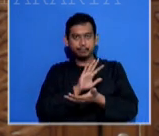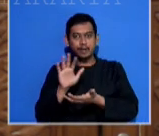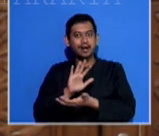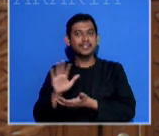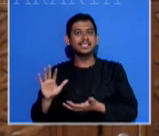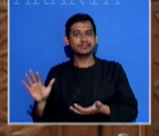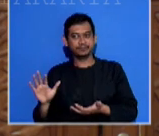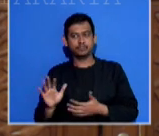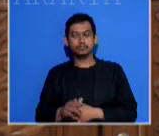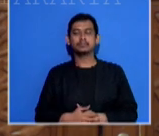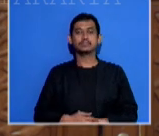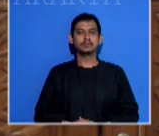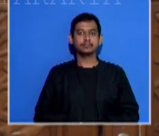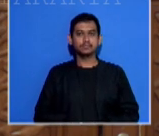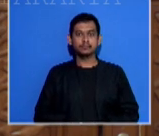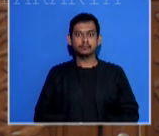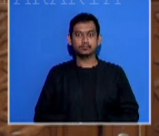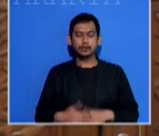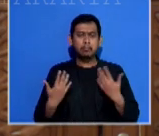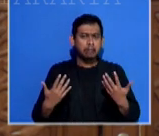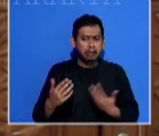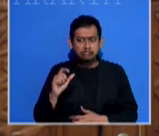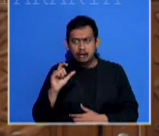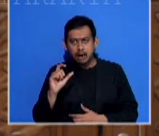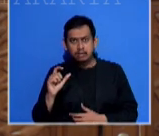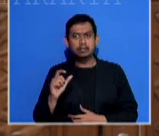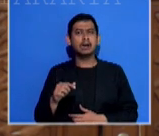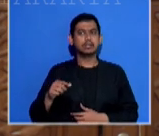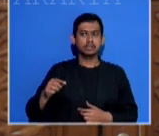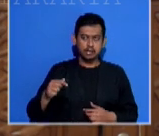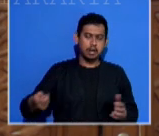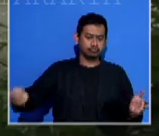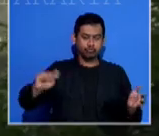Salah sunggalipun cara kangge njagi kasarasaning mindo inggih menika dipun guyang.